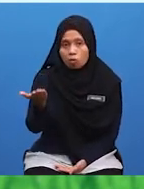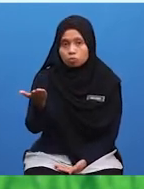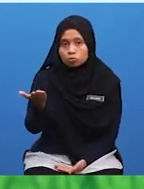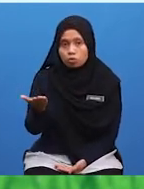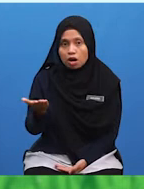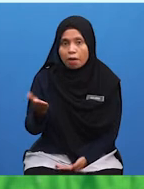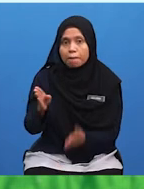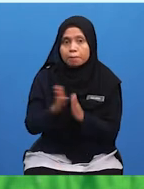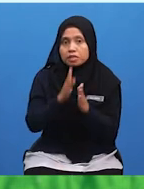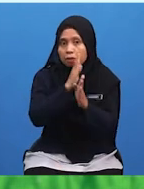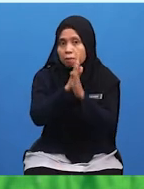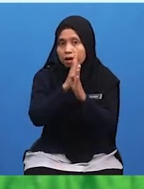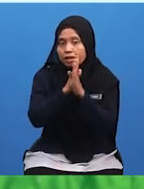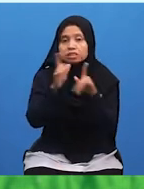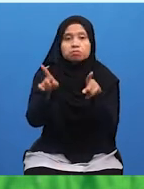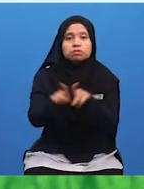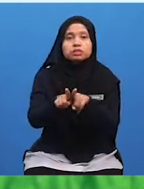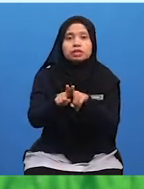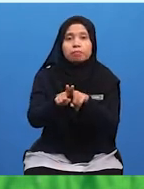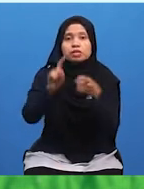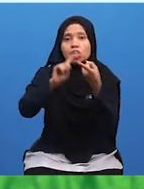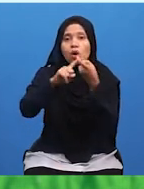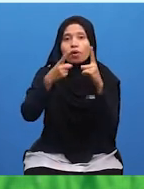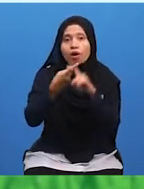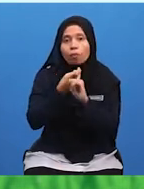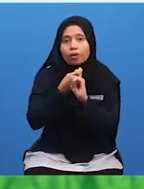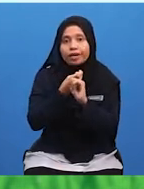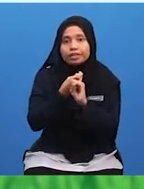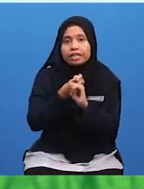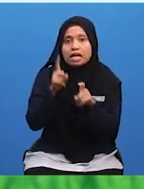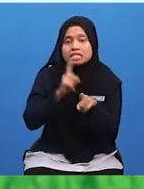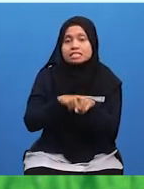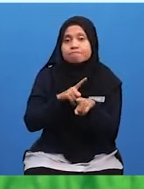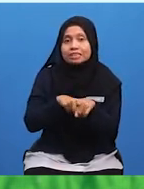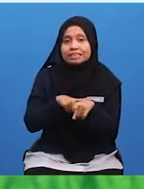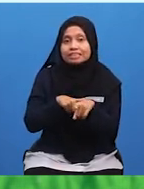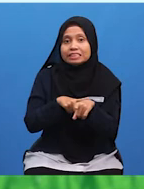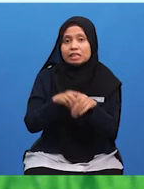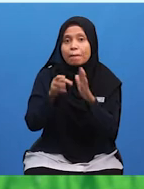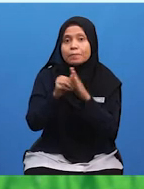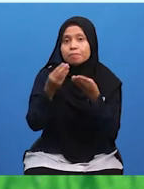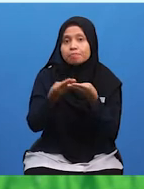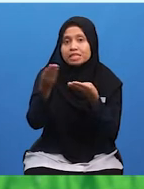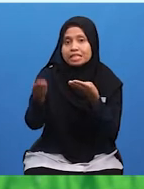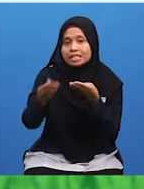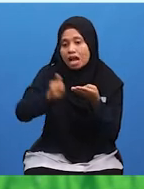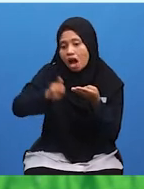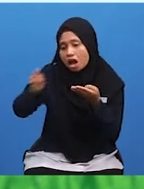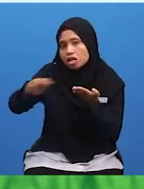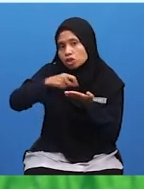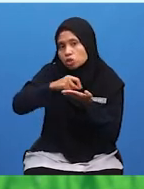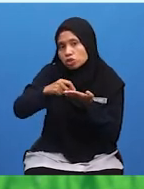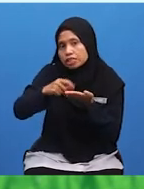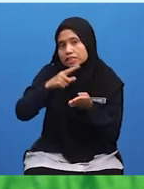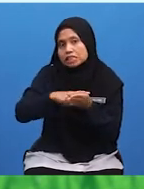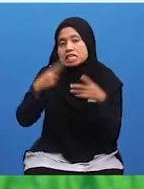Kamu berbaris bersama kawan-kawan semasa membeli alat